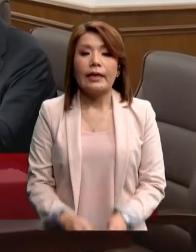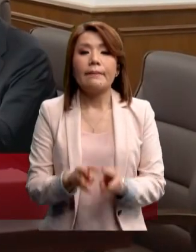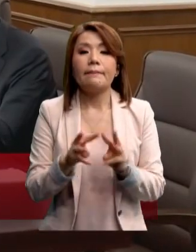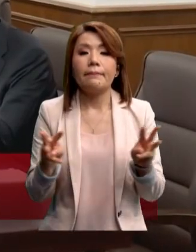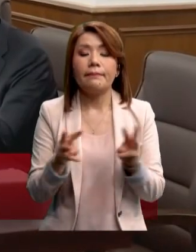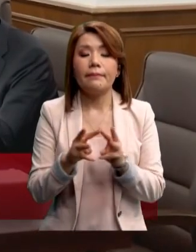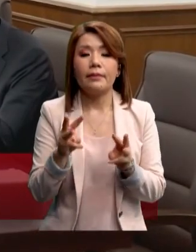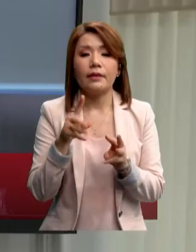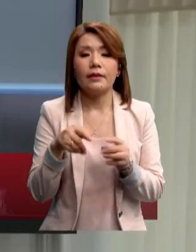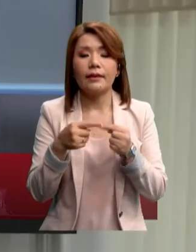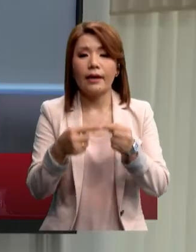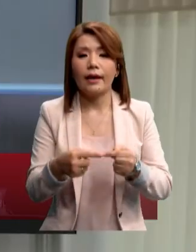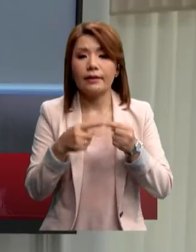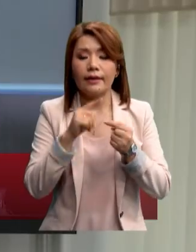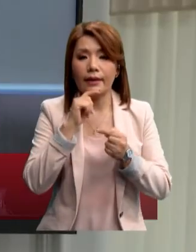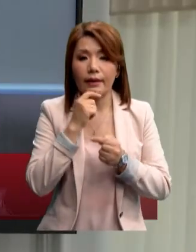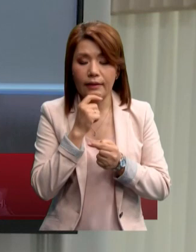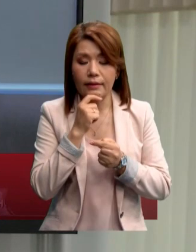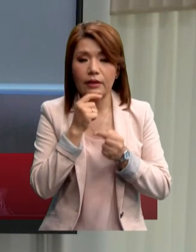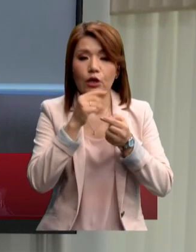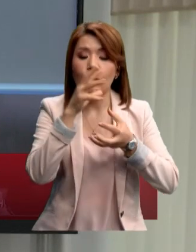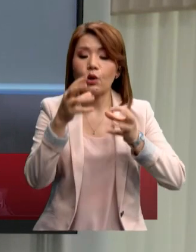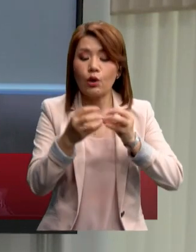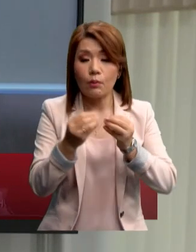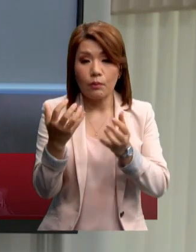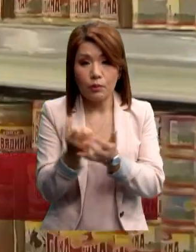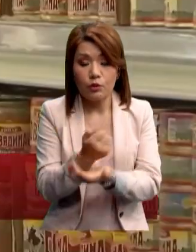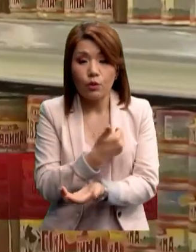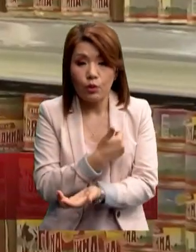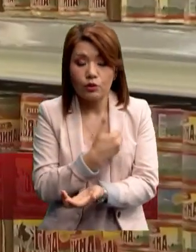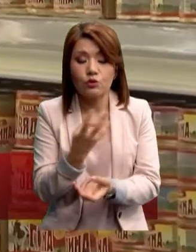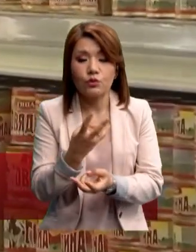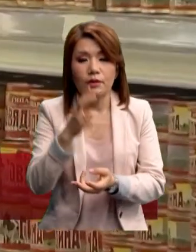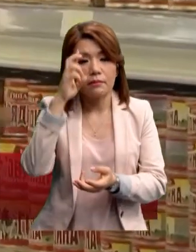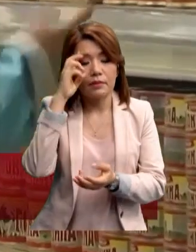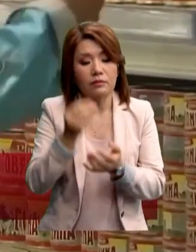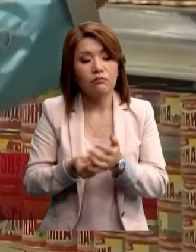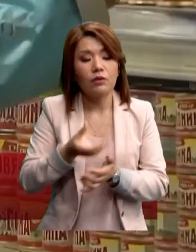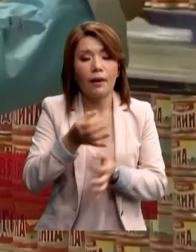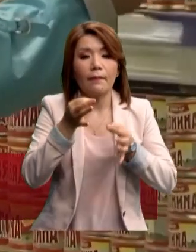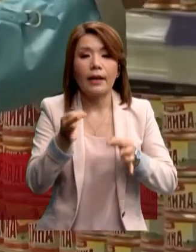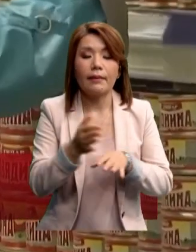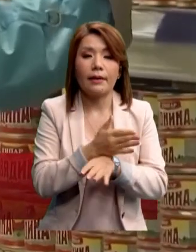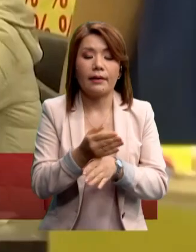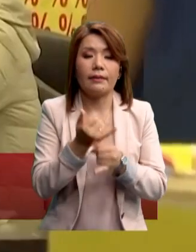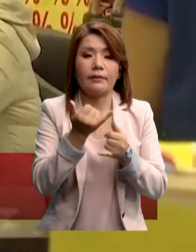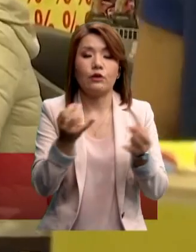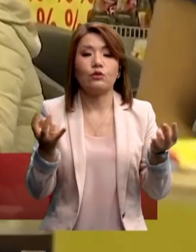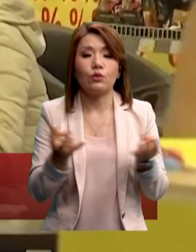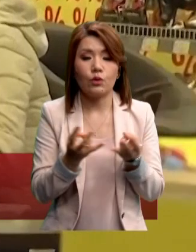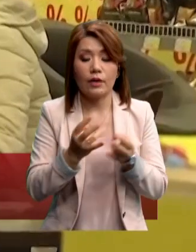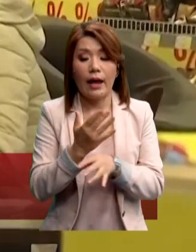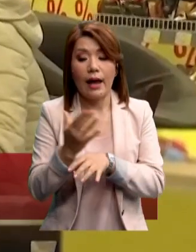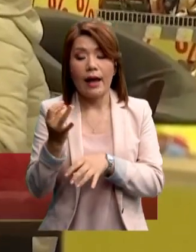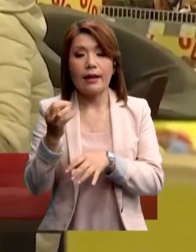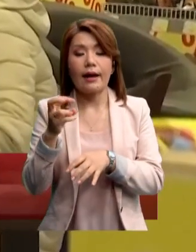Премьер-министр нақты әлеуметтік экономикалық нәтижеге жеткіміз келсе, бюджет қаражатының тиімді бөлінуін қамтамасыз ету керек деді. Содан соң Әлихан